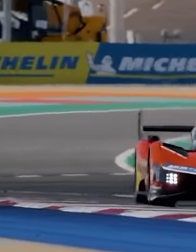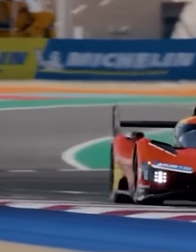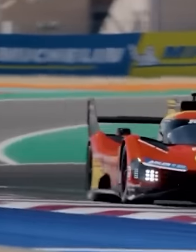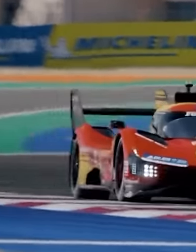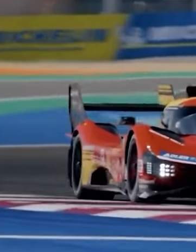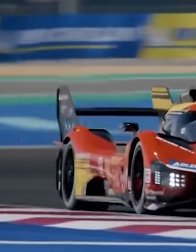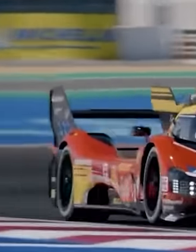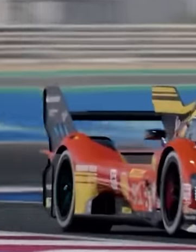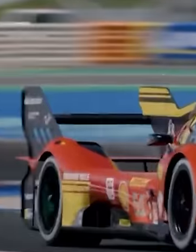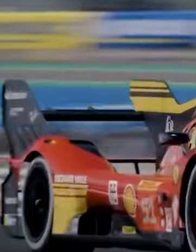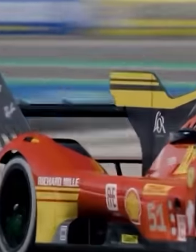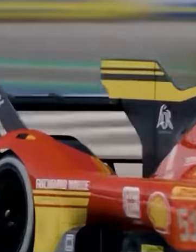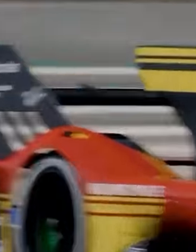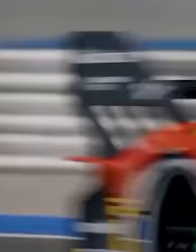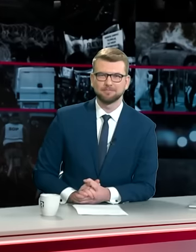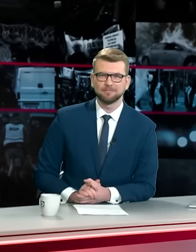Endurance Championship w Katarze.